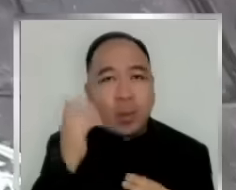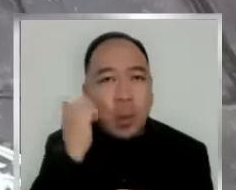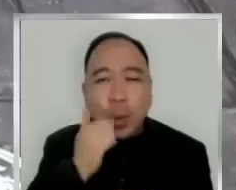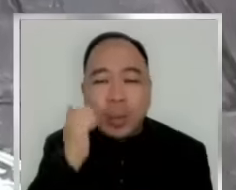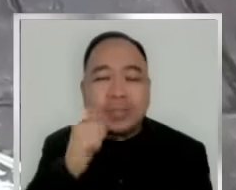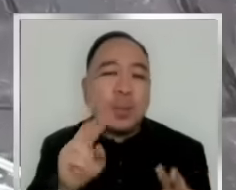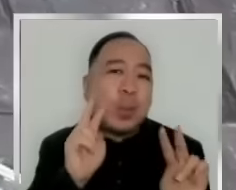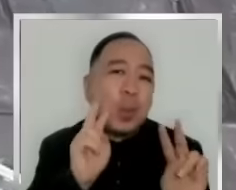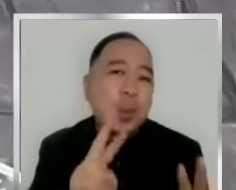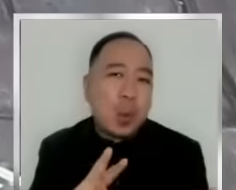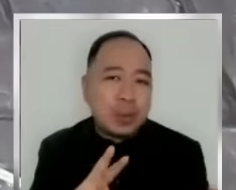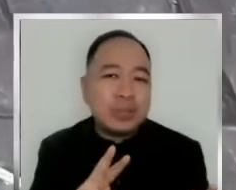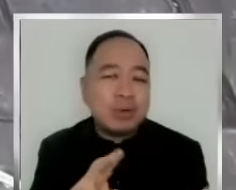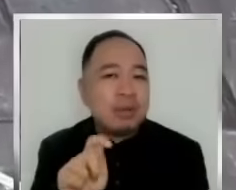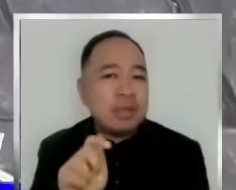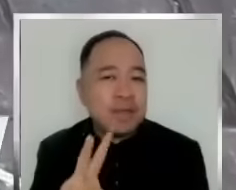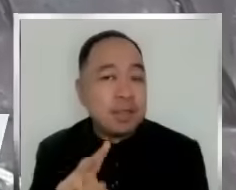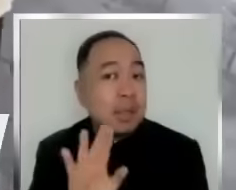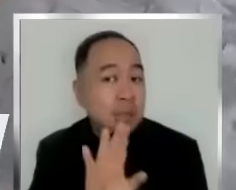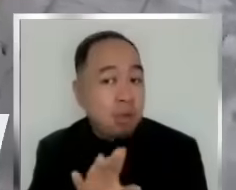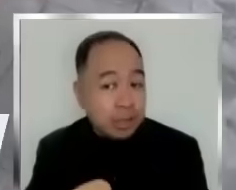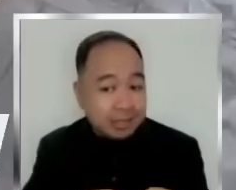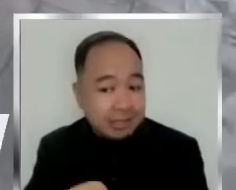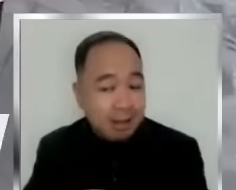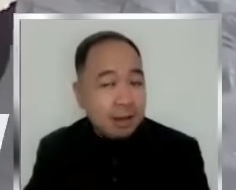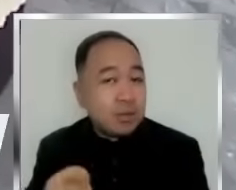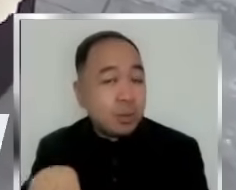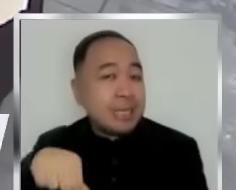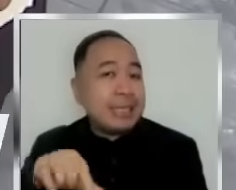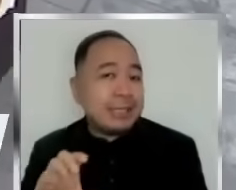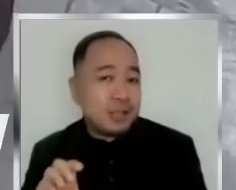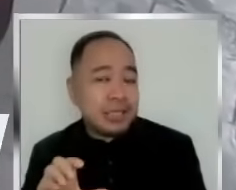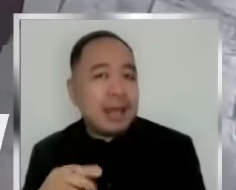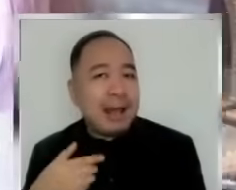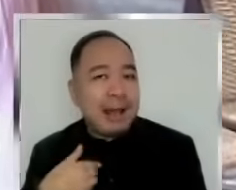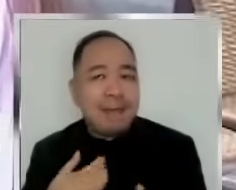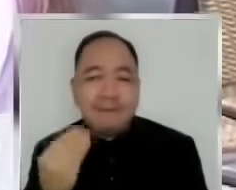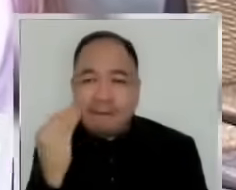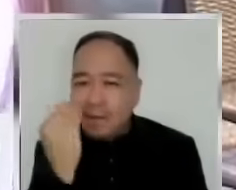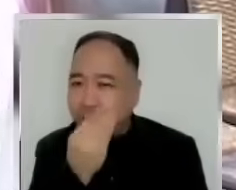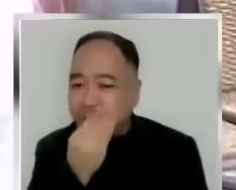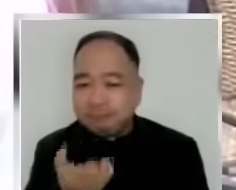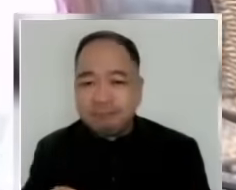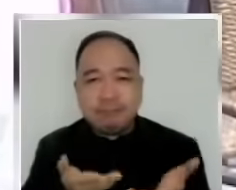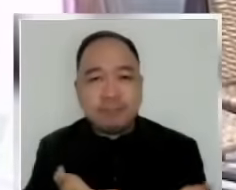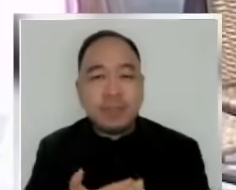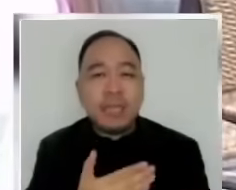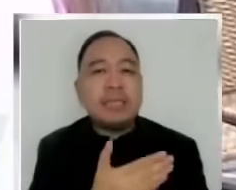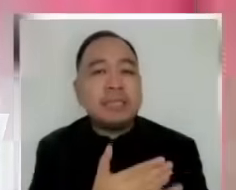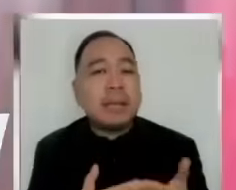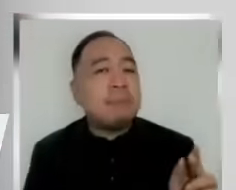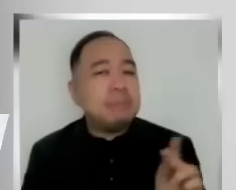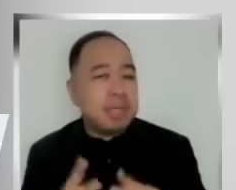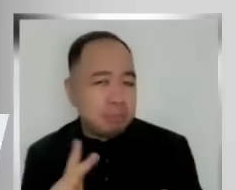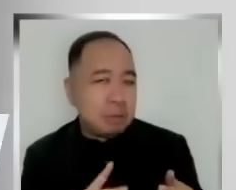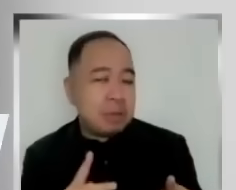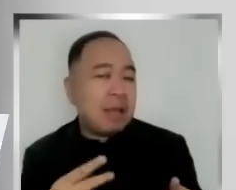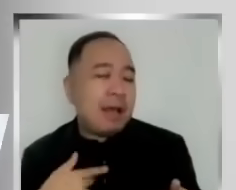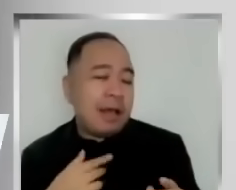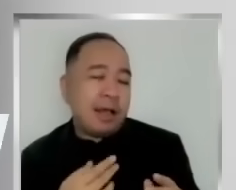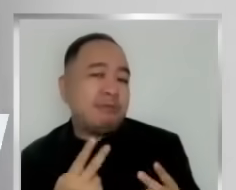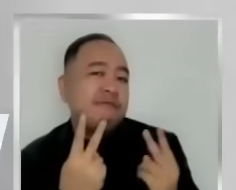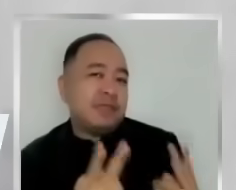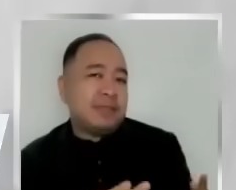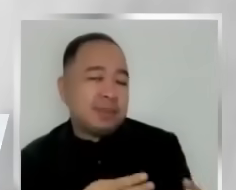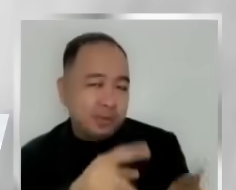Quezon City, inalayan din ng bulaklak. Meron ding fans na dumalaw upang magbigay respeto sa kanilang idolo. Ang